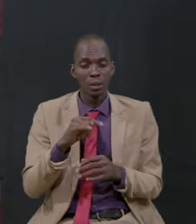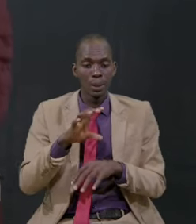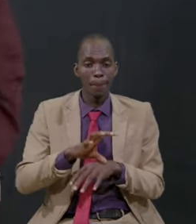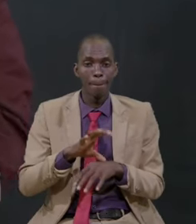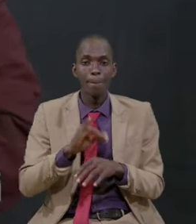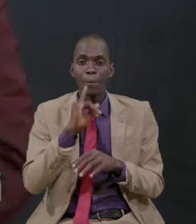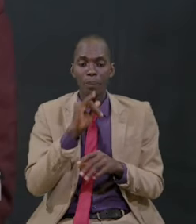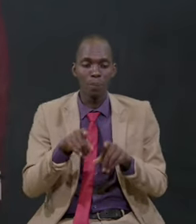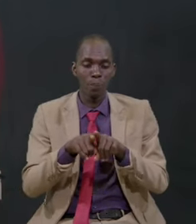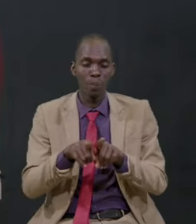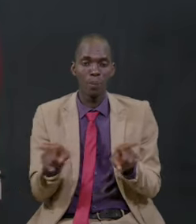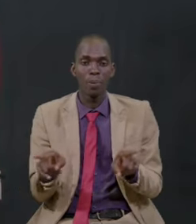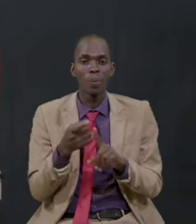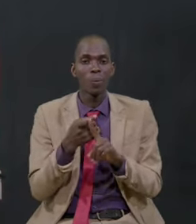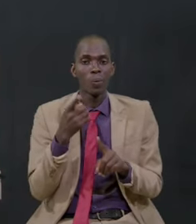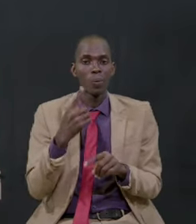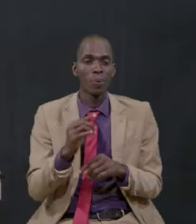Et que l'Église est différente du monde.